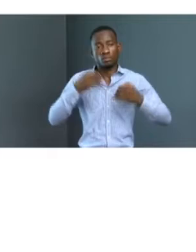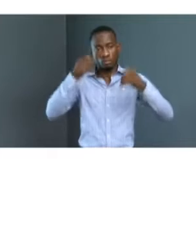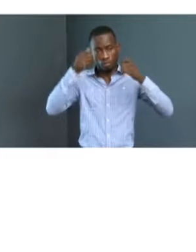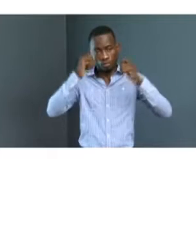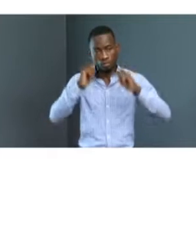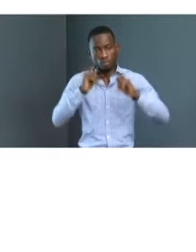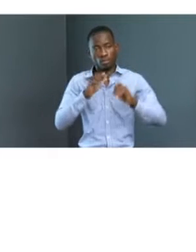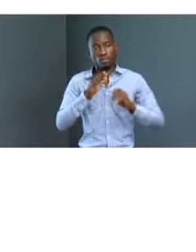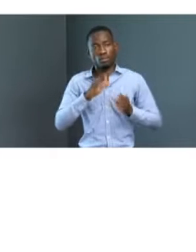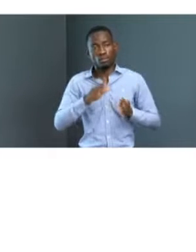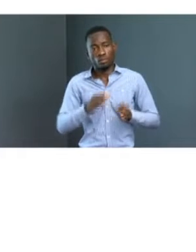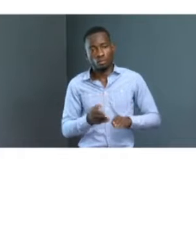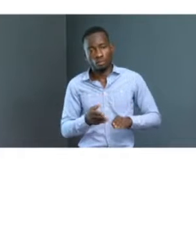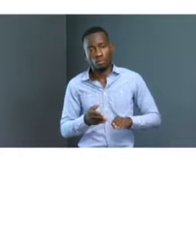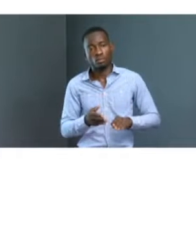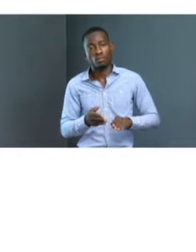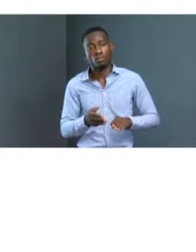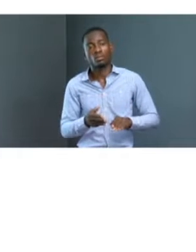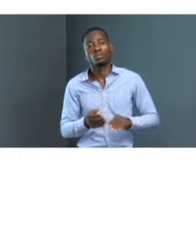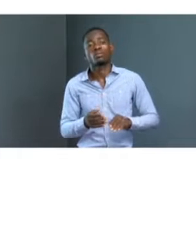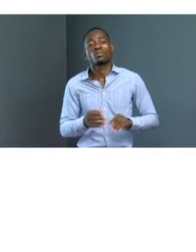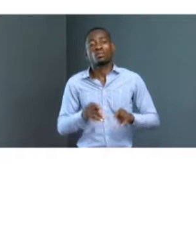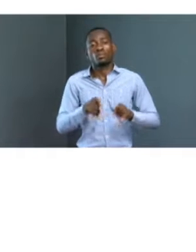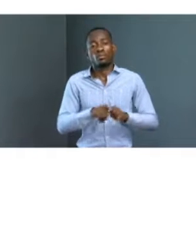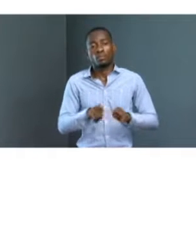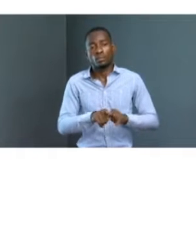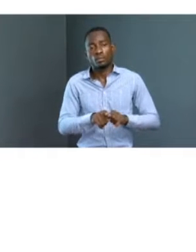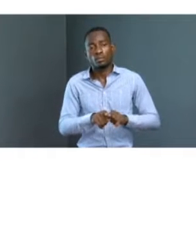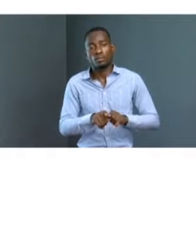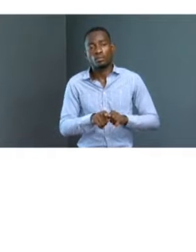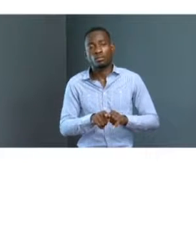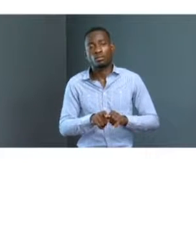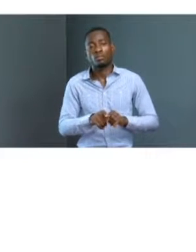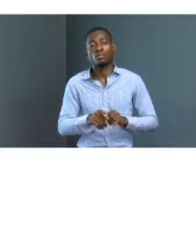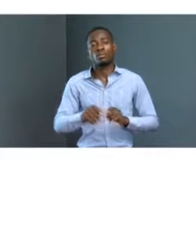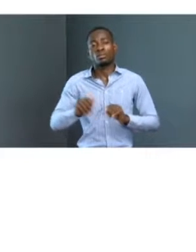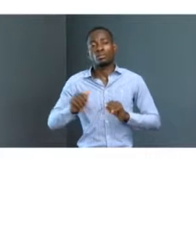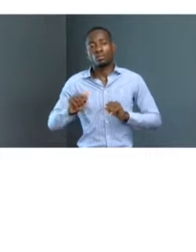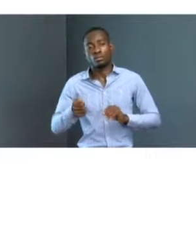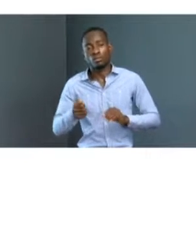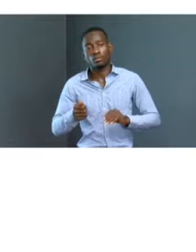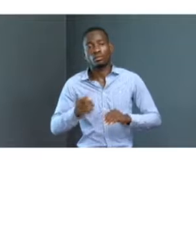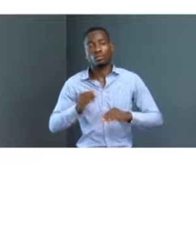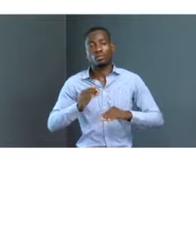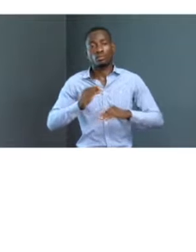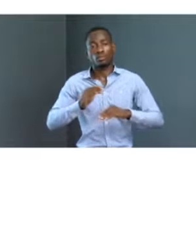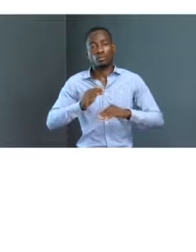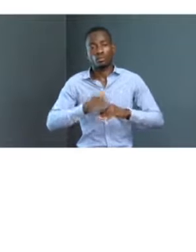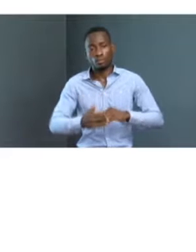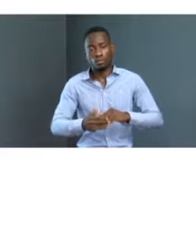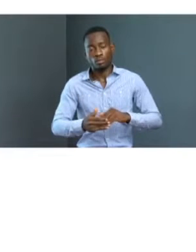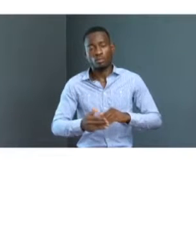meurt malgré sa mise en culture. De même, le rhizoïde, après énucléation, c'est-à-dire